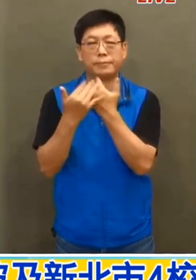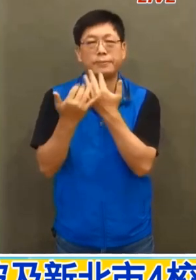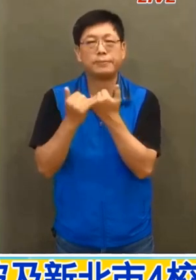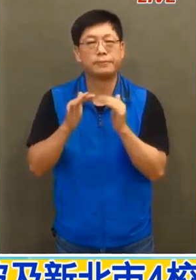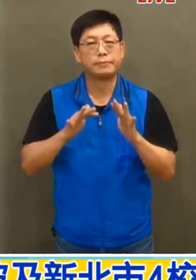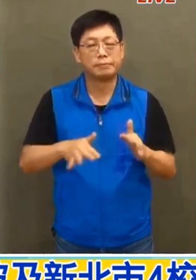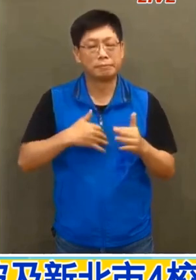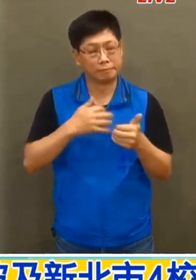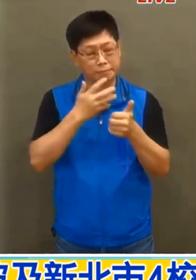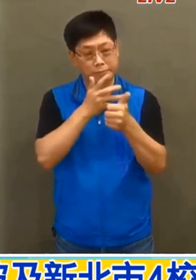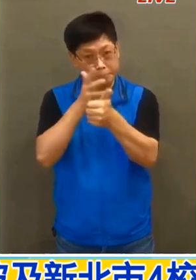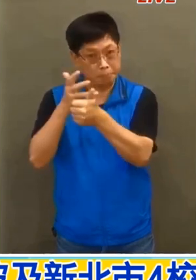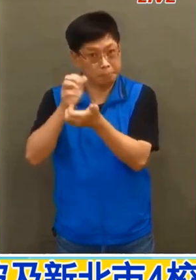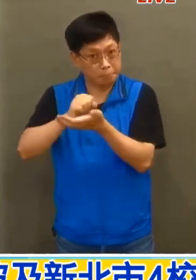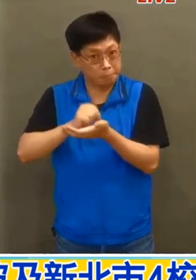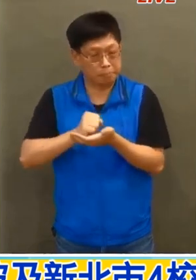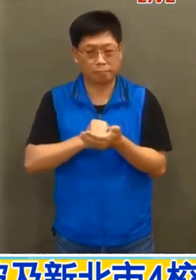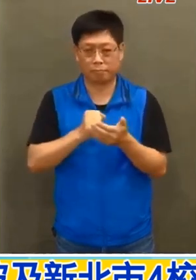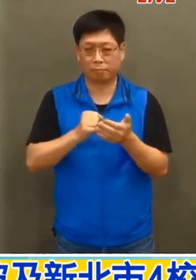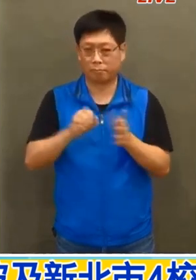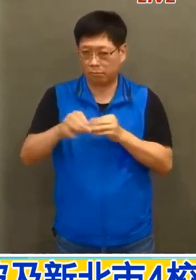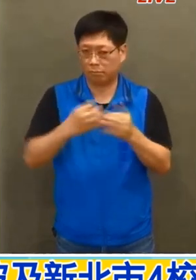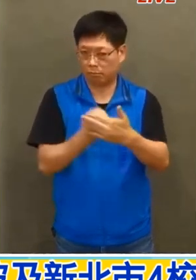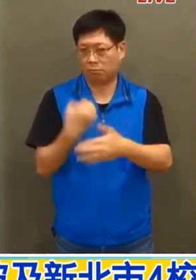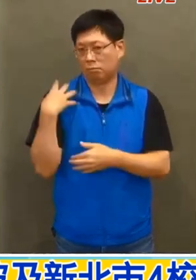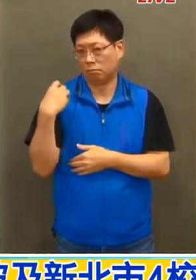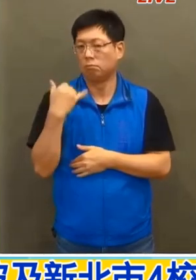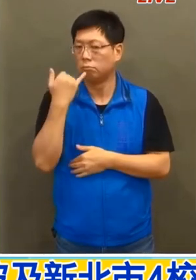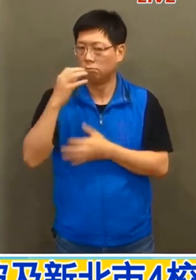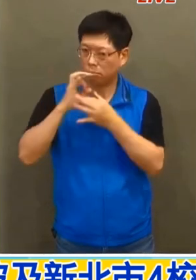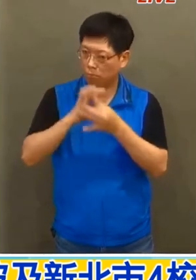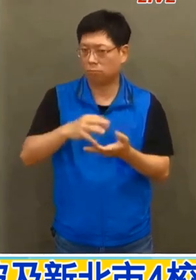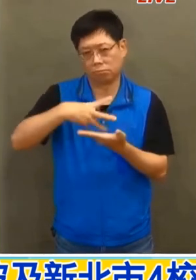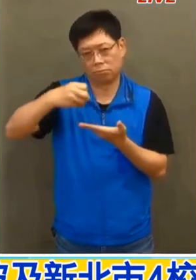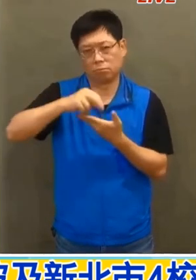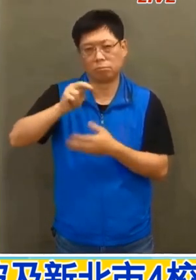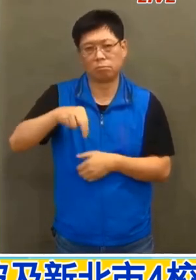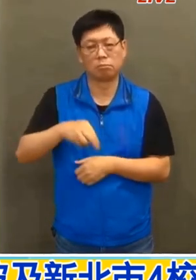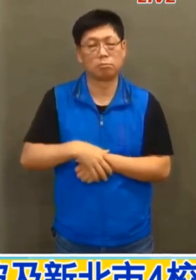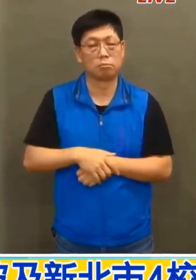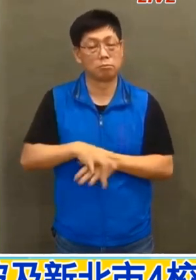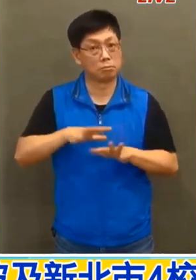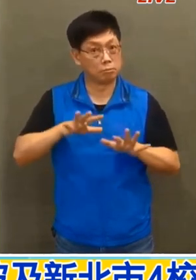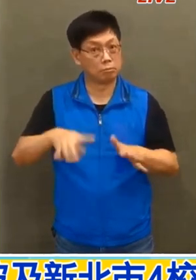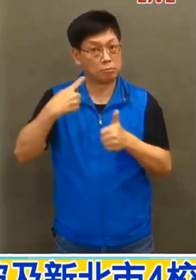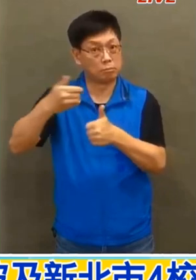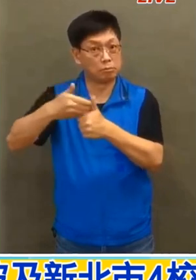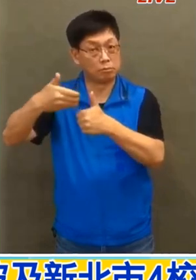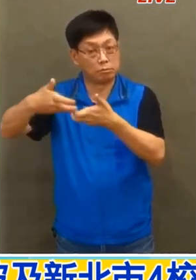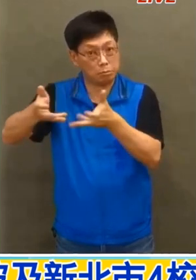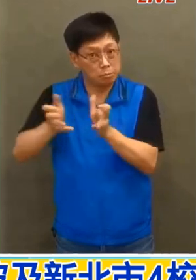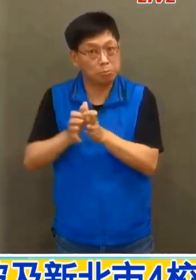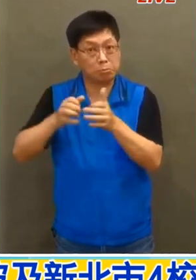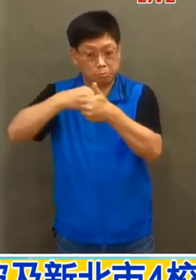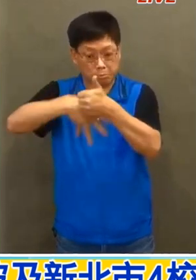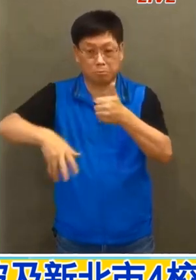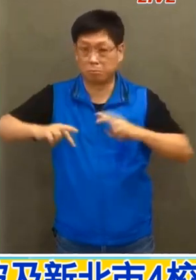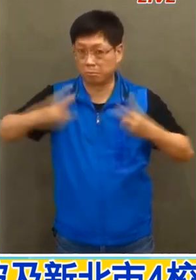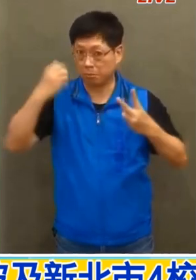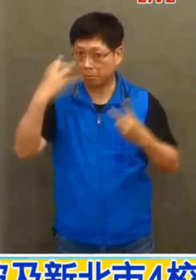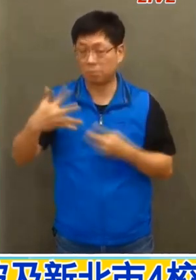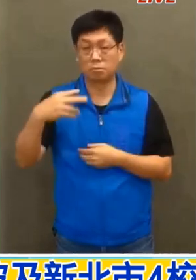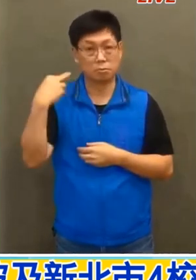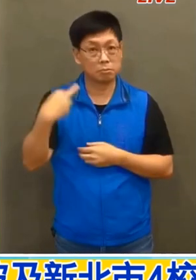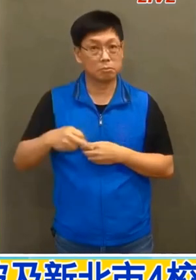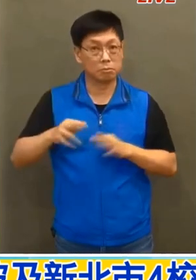前我们清查大部分的学生资料都还在，所以可以继续的上传。那因为今天教育部的系统在更新，而且